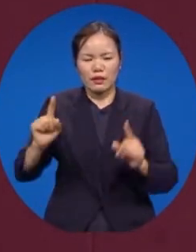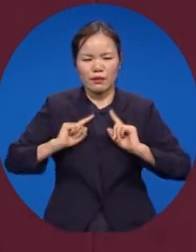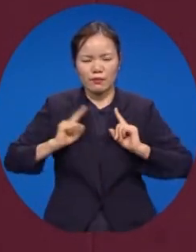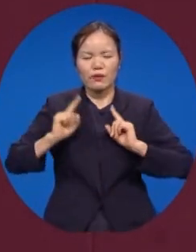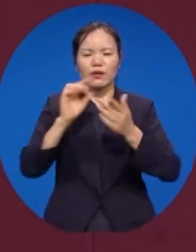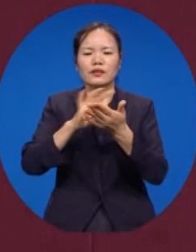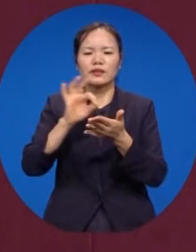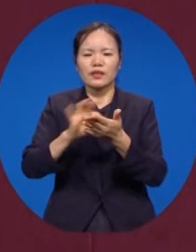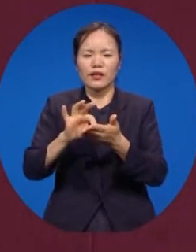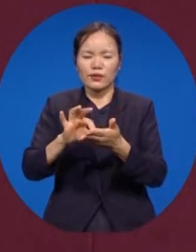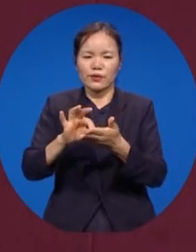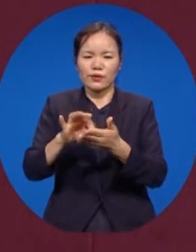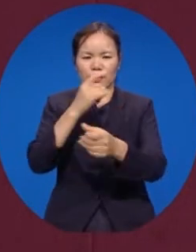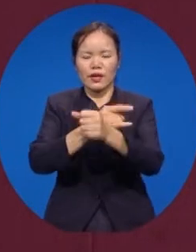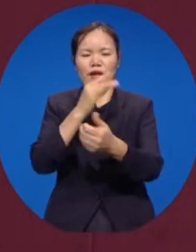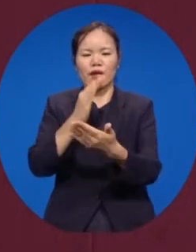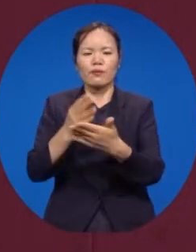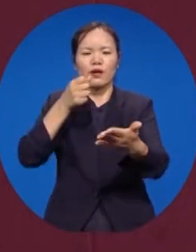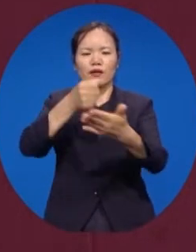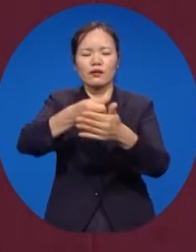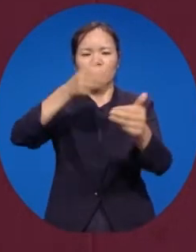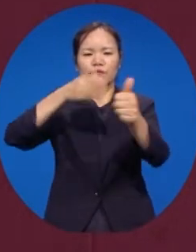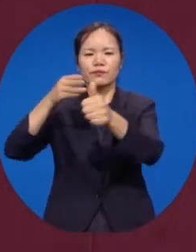여부를 결정해 주시기 바랍니다.